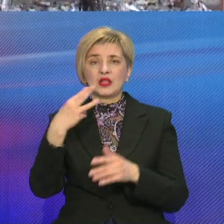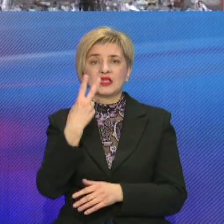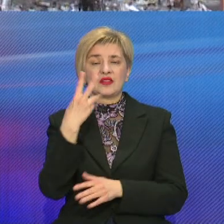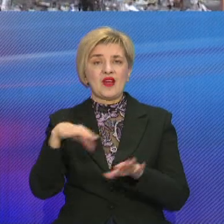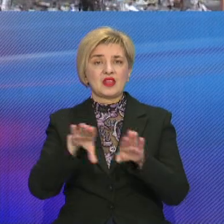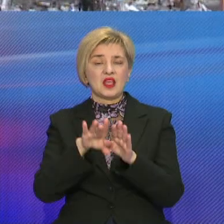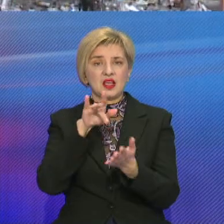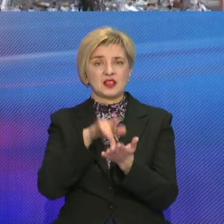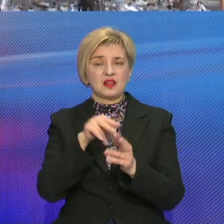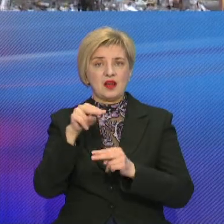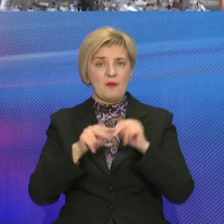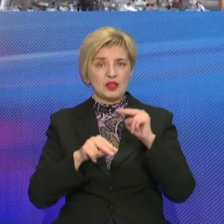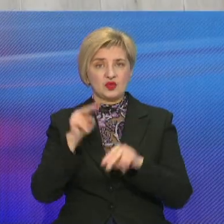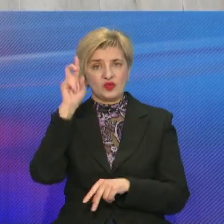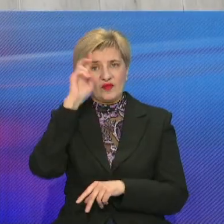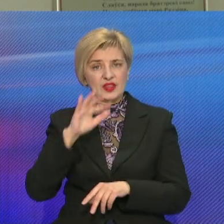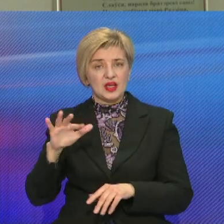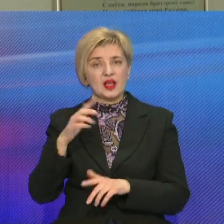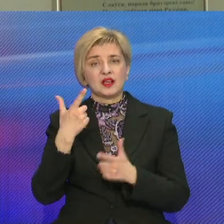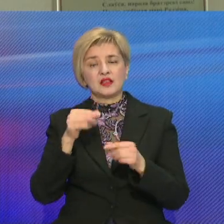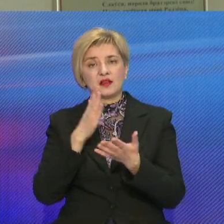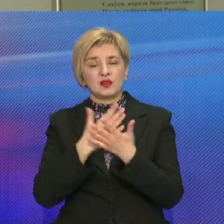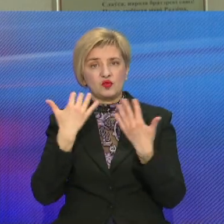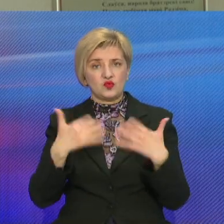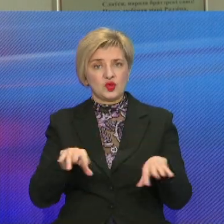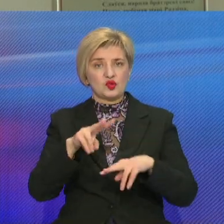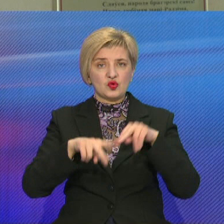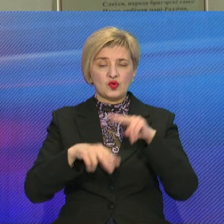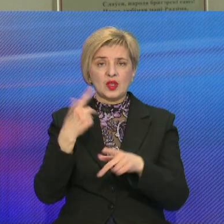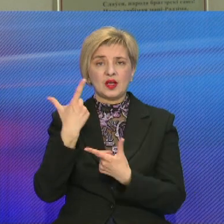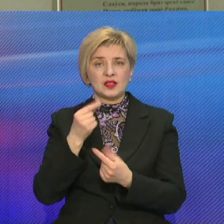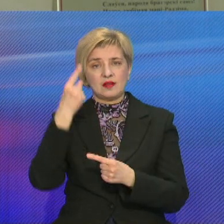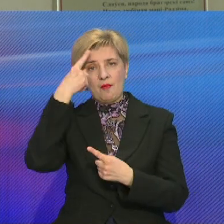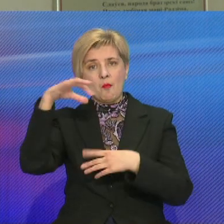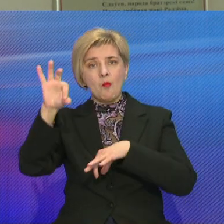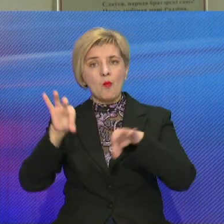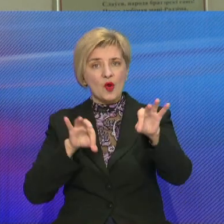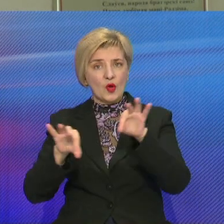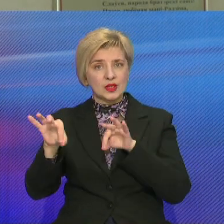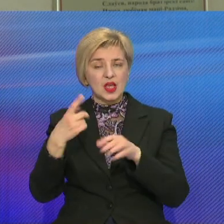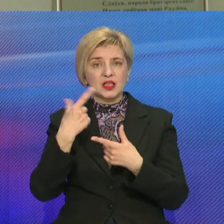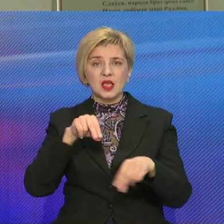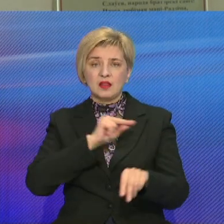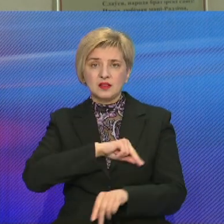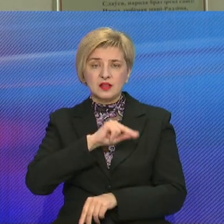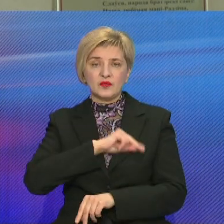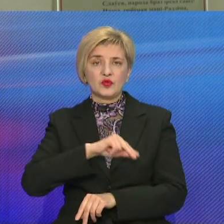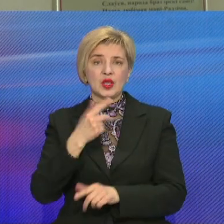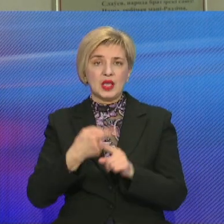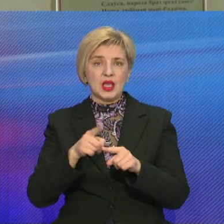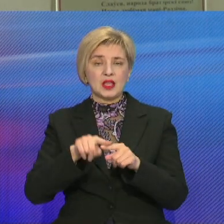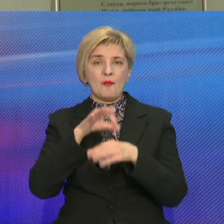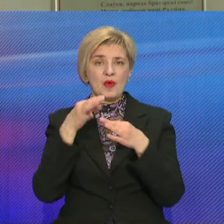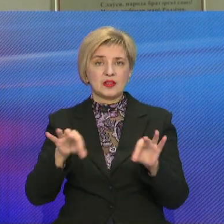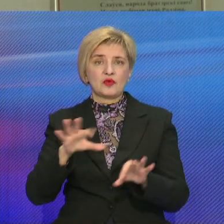построить. Они уже сегодня где-то строятся, где-то проектируются, где-то действуют. И это позволит нам, в принципе,